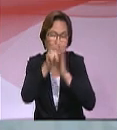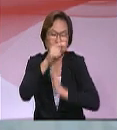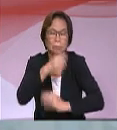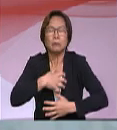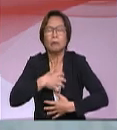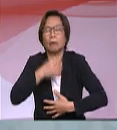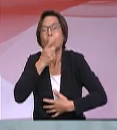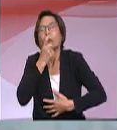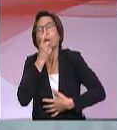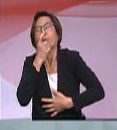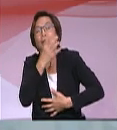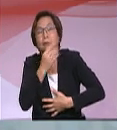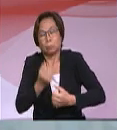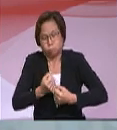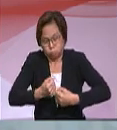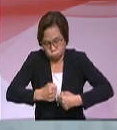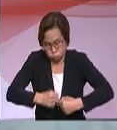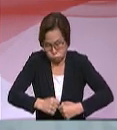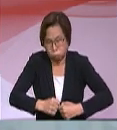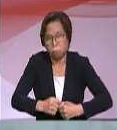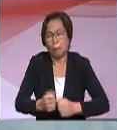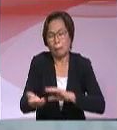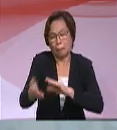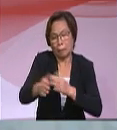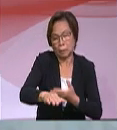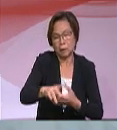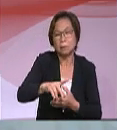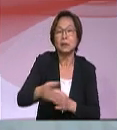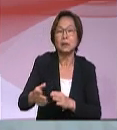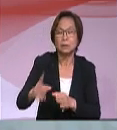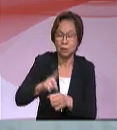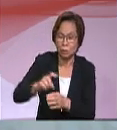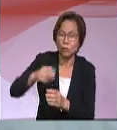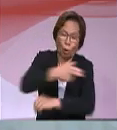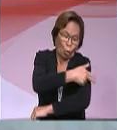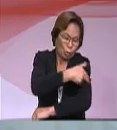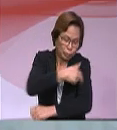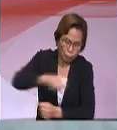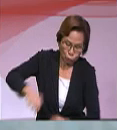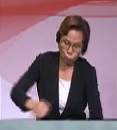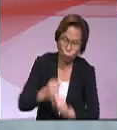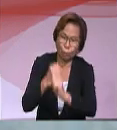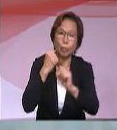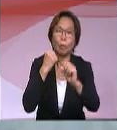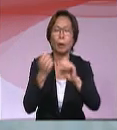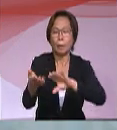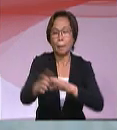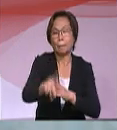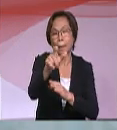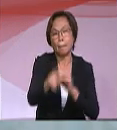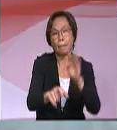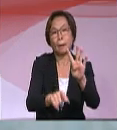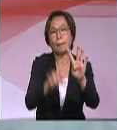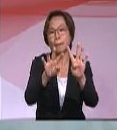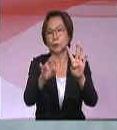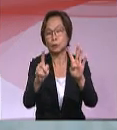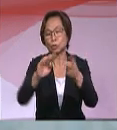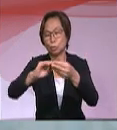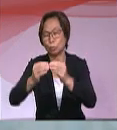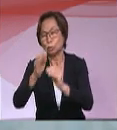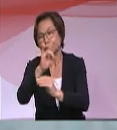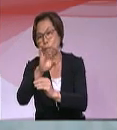asma dan juga obesiti. Beliau meninggal di Hospital Sungai Buloh. Kes kematian 441, iaitu kes